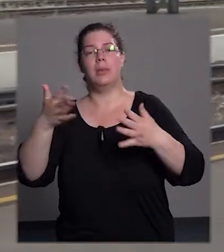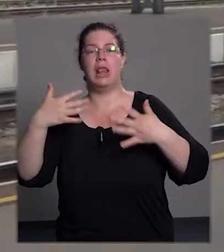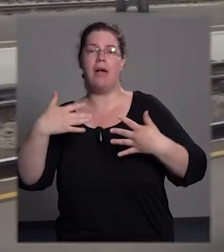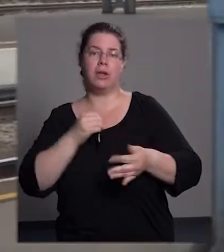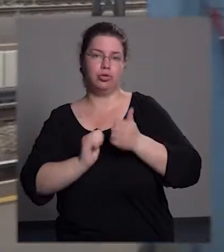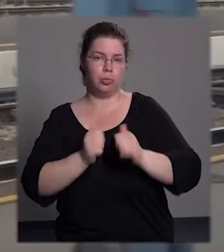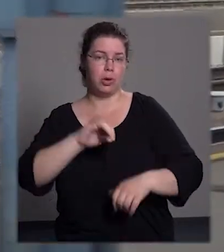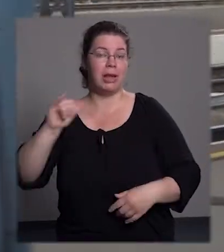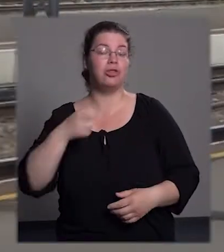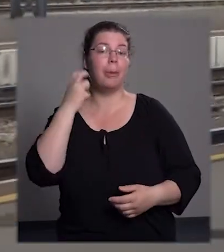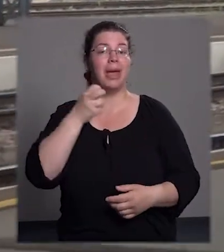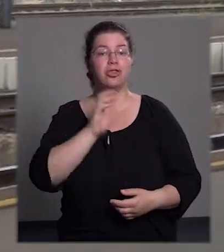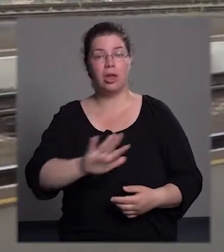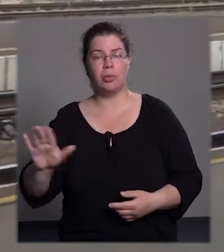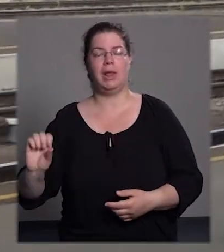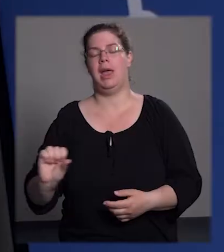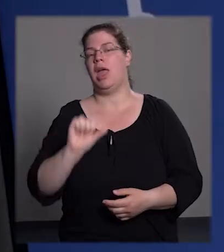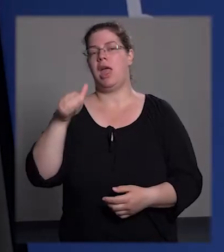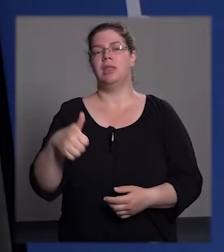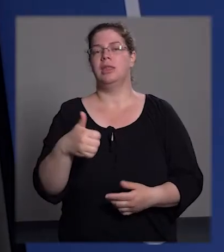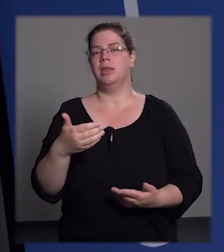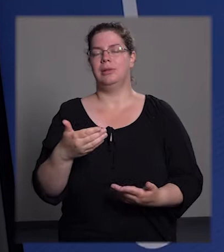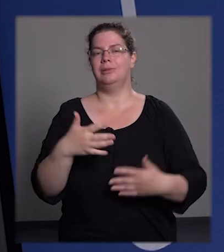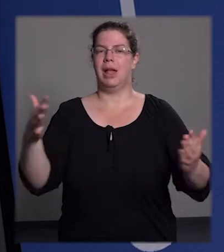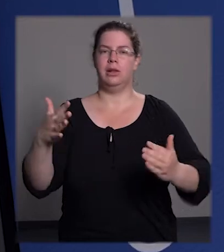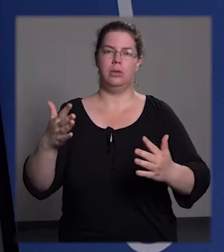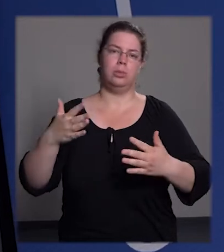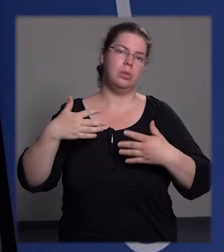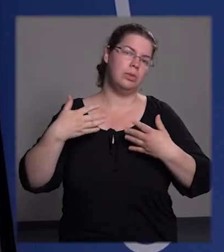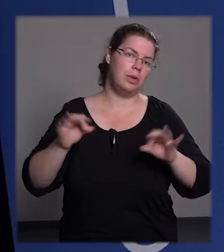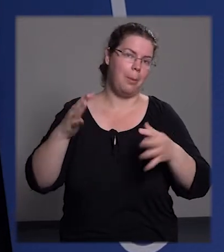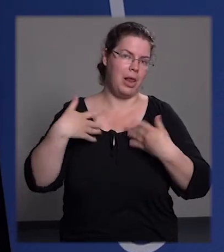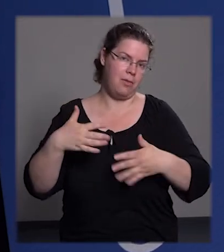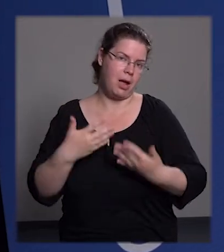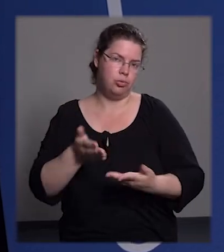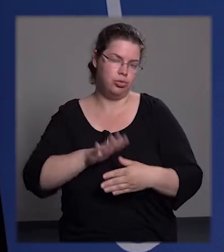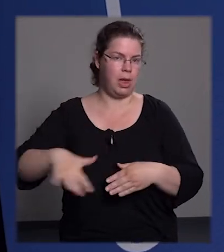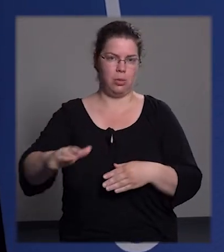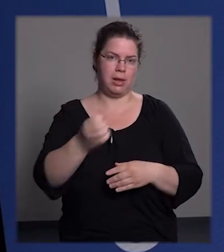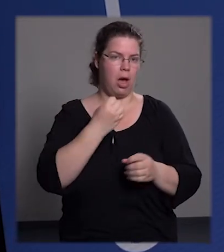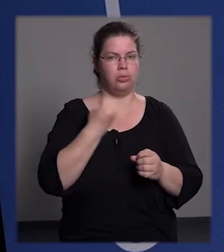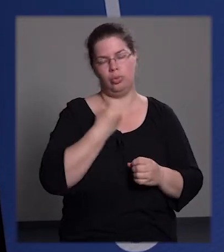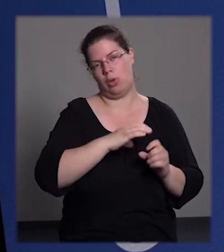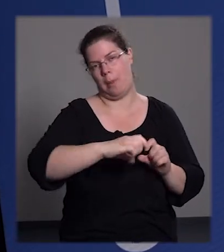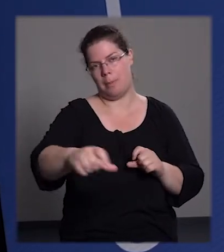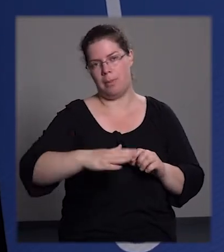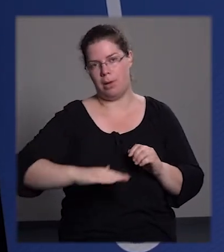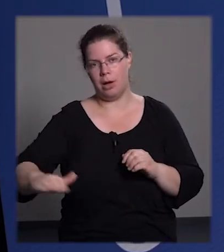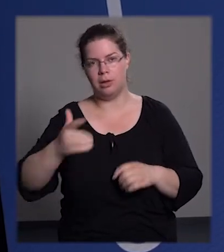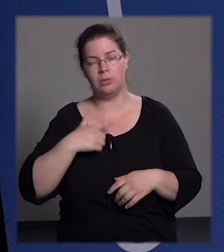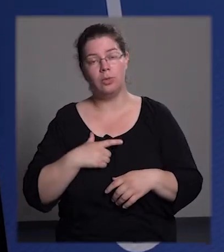a Pesterzsébetieknek ez az egyik legnagyobb ilyen szabad levegős területe az a Dunapart volt. Bízik abban, hogy ez a járványhelyzet